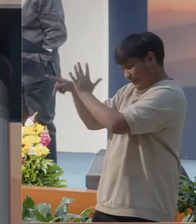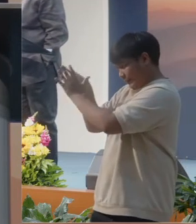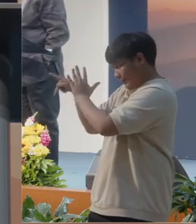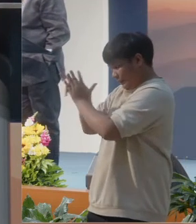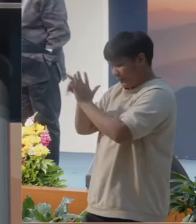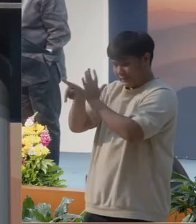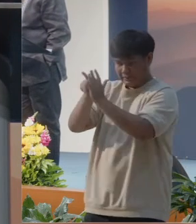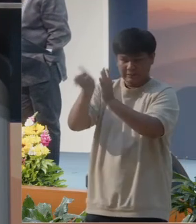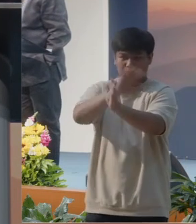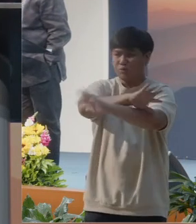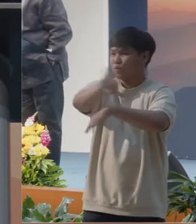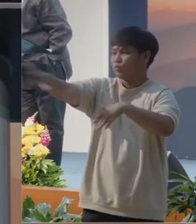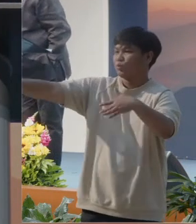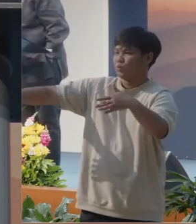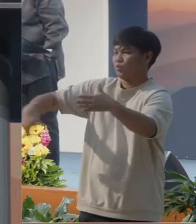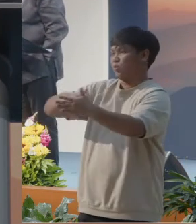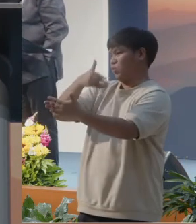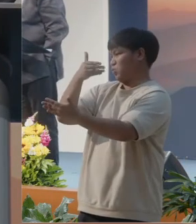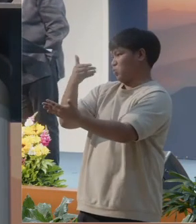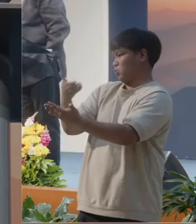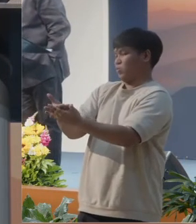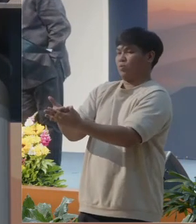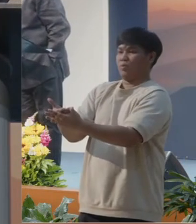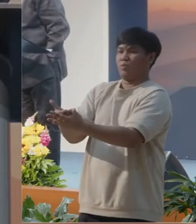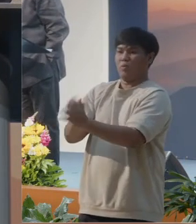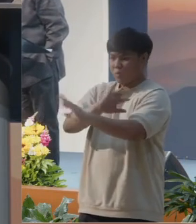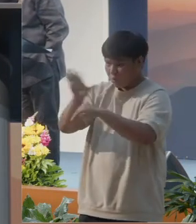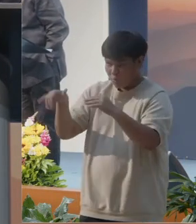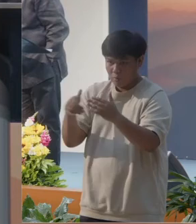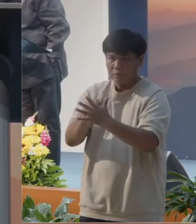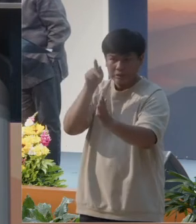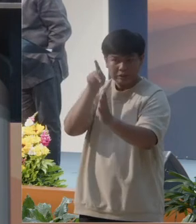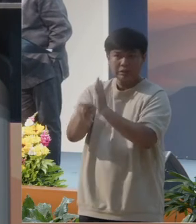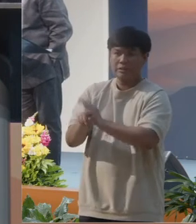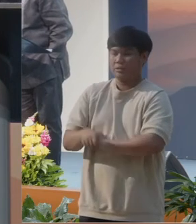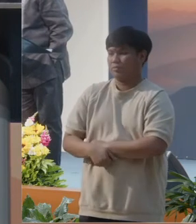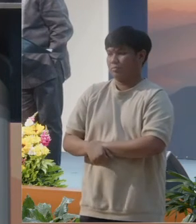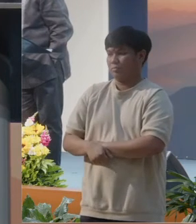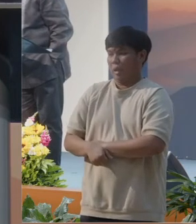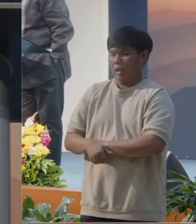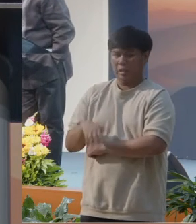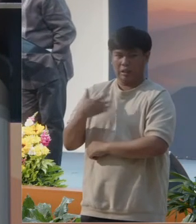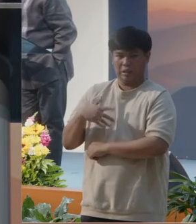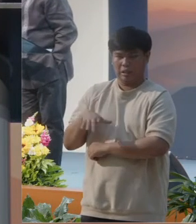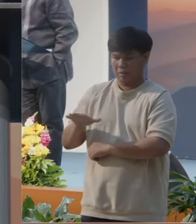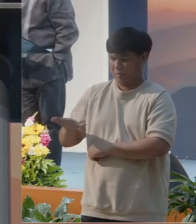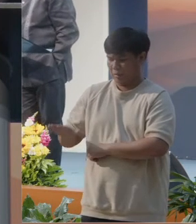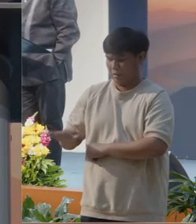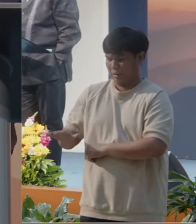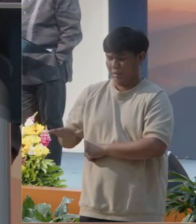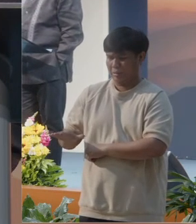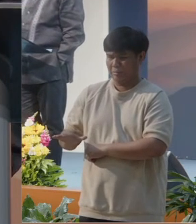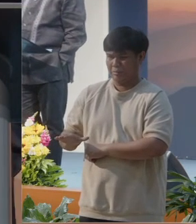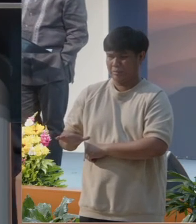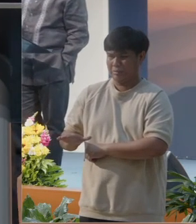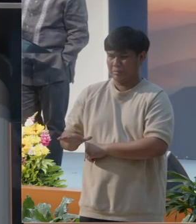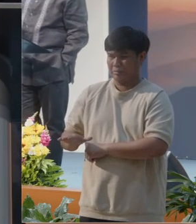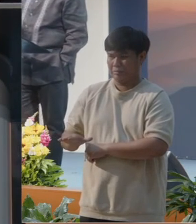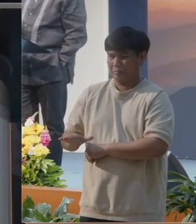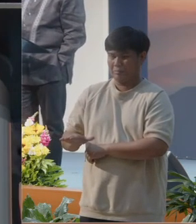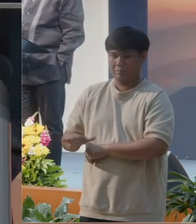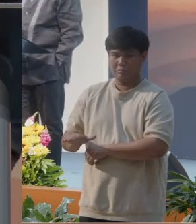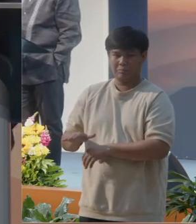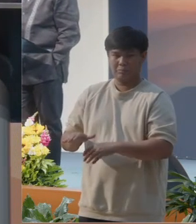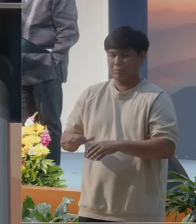inhabitants, lahat po ay pinaslang ng Israel. Hindi lamang doon sa